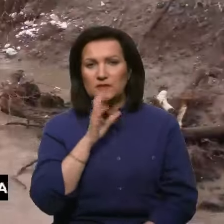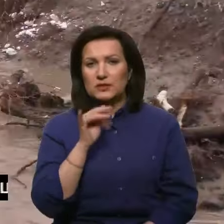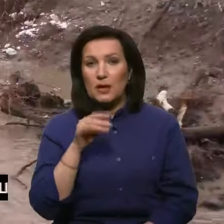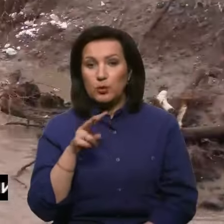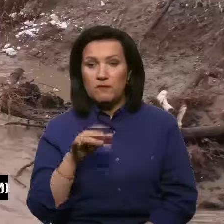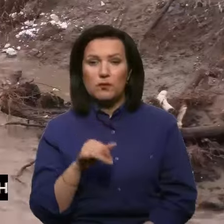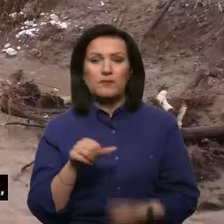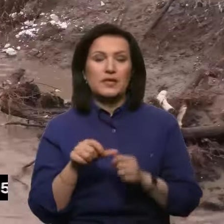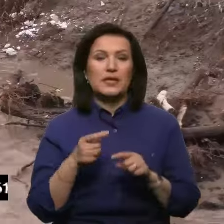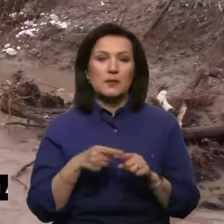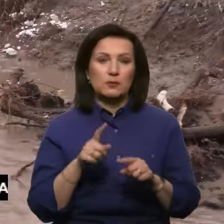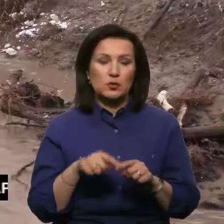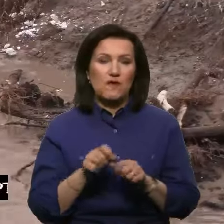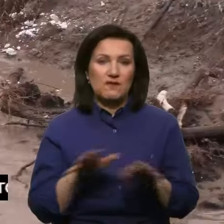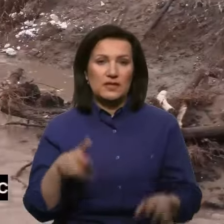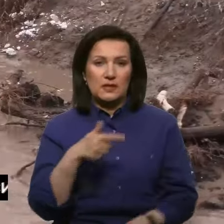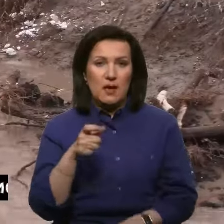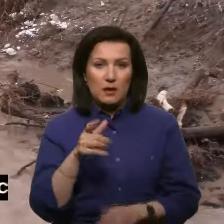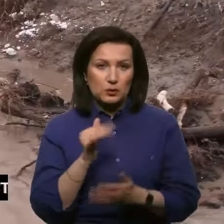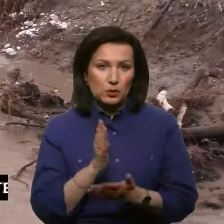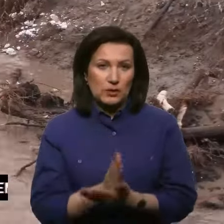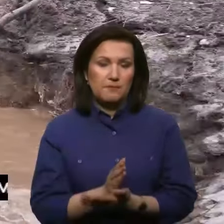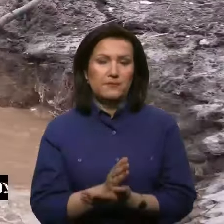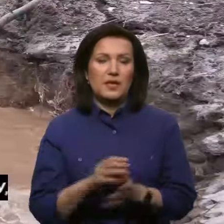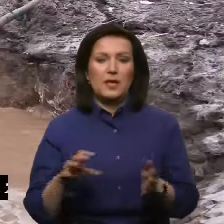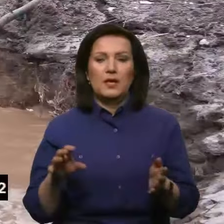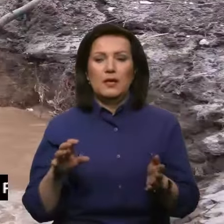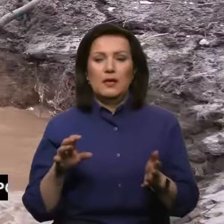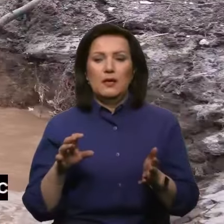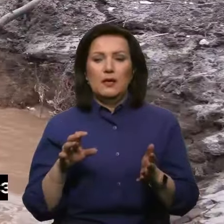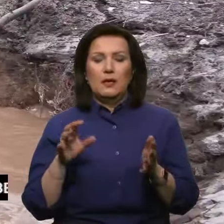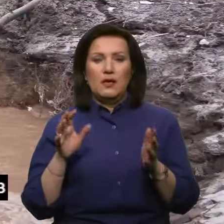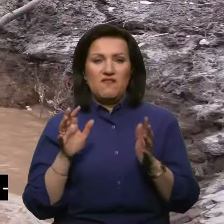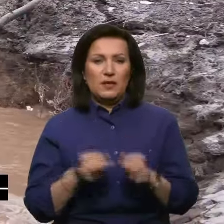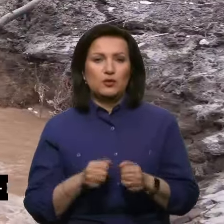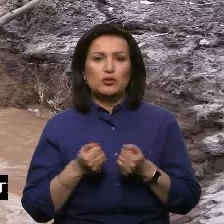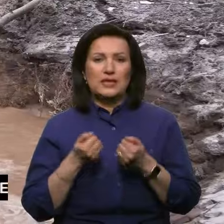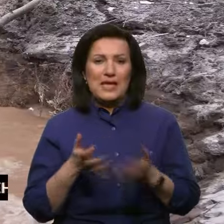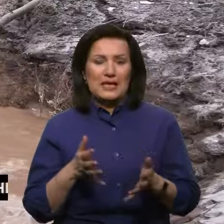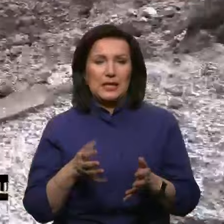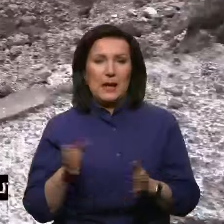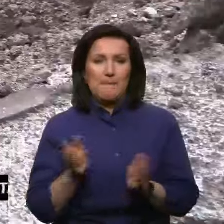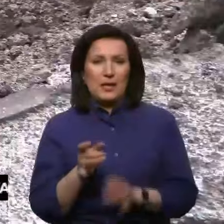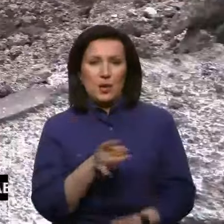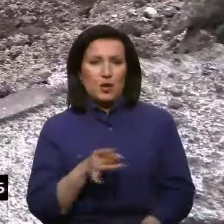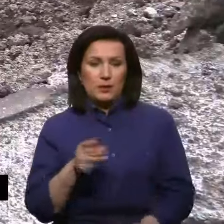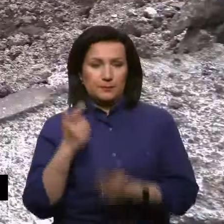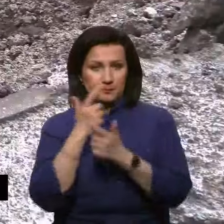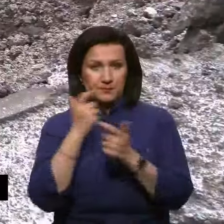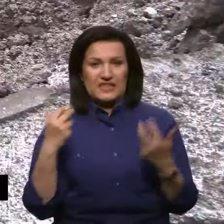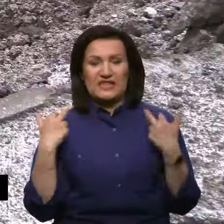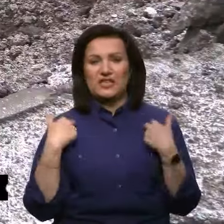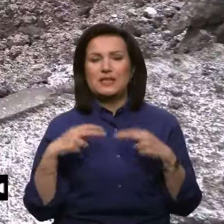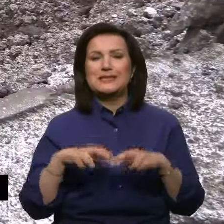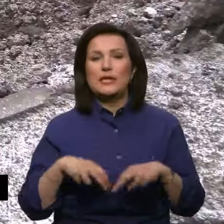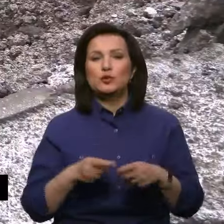Салтовку. Крім цього, виток газу є, відключено декілька мікрорайонів. Як повідомив начальник слідчого